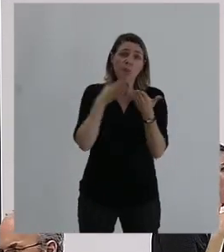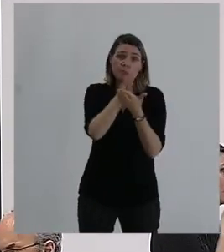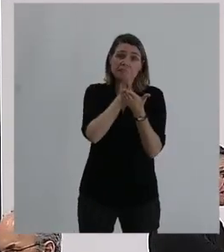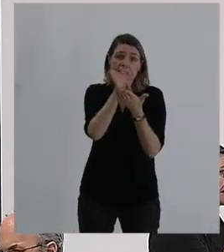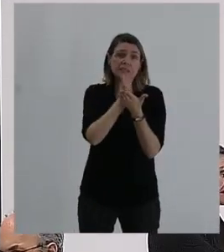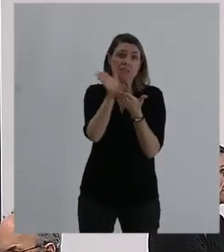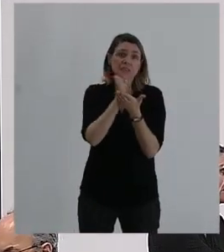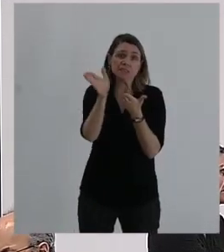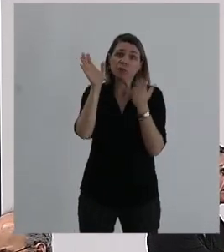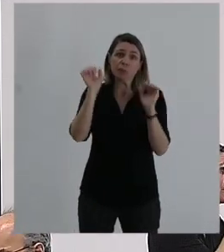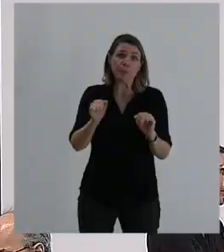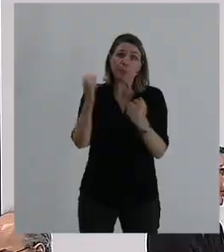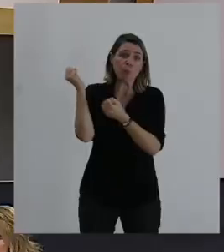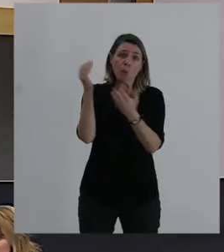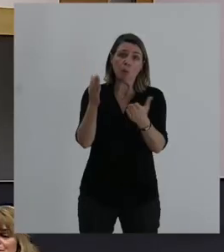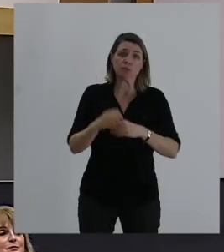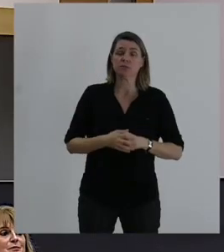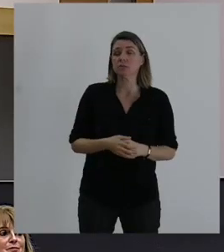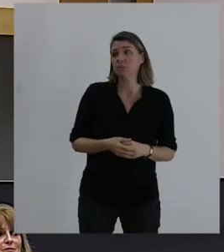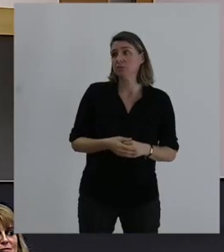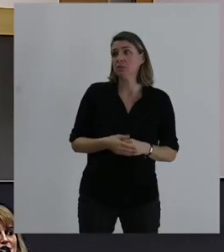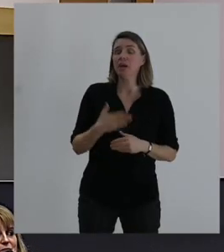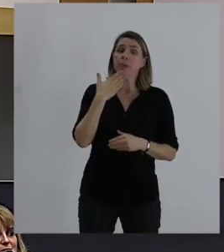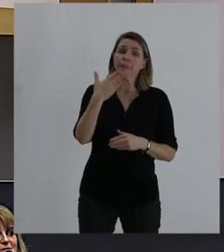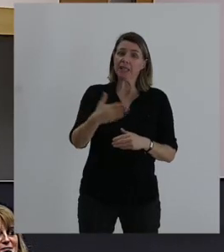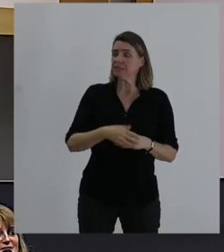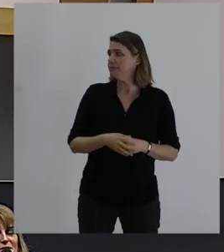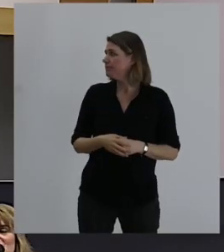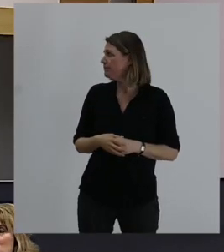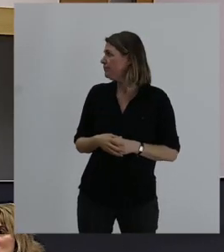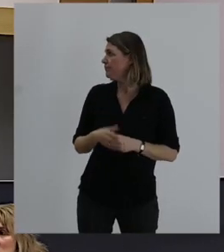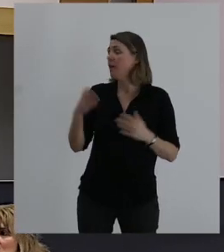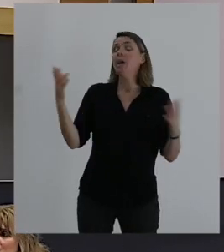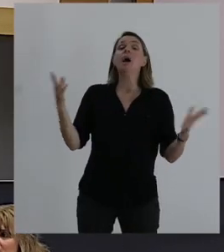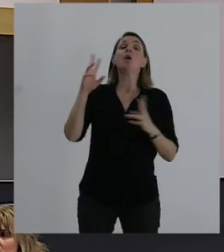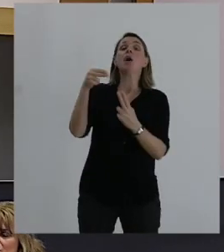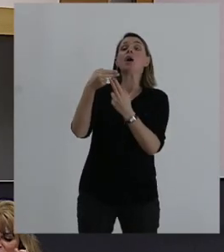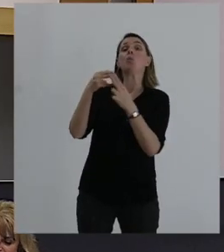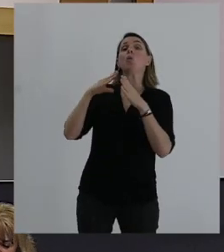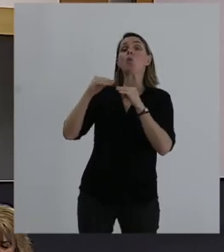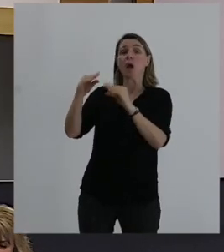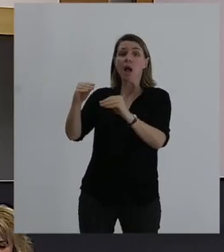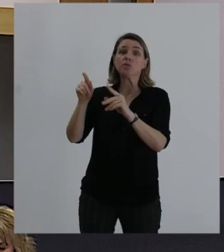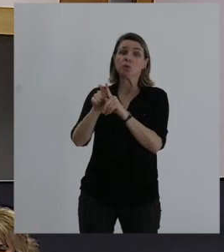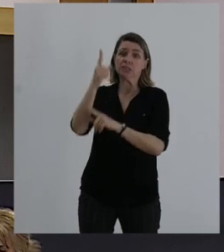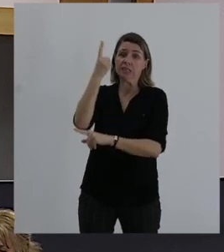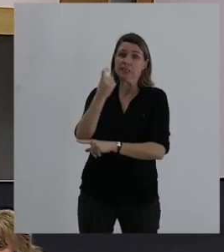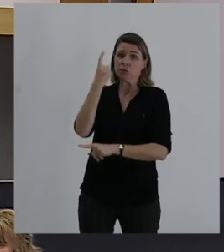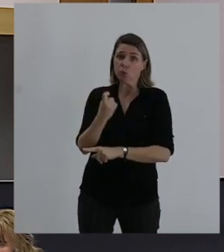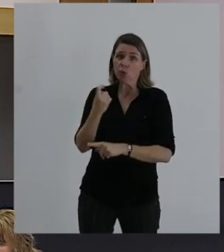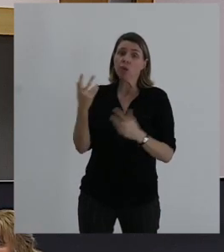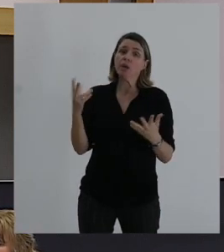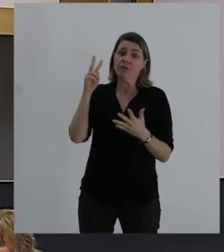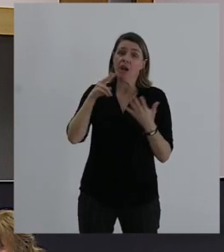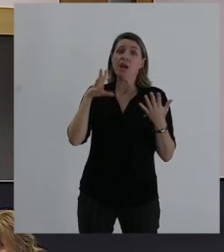pistes de ce qui peut être mis en place. Merci. Nathalie Pinède. Oui, pour répondre concrètement et précisément à cette question, c'est vrai qu'on a le